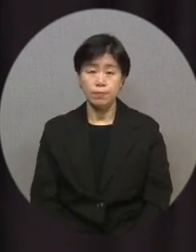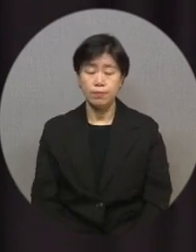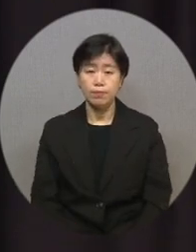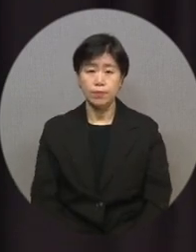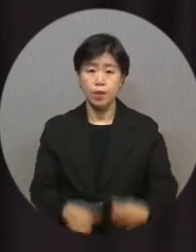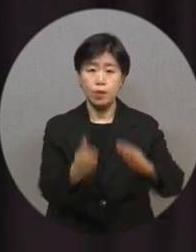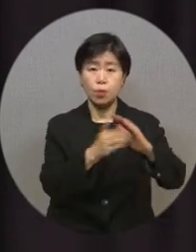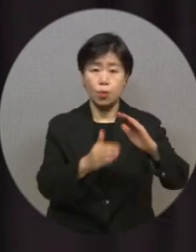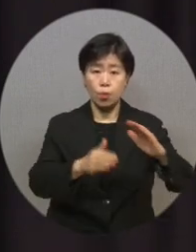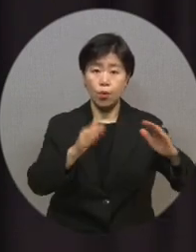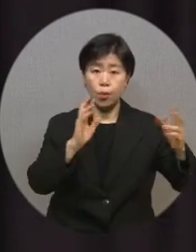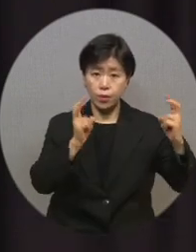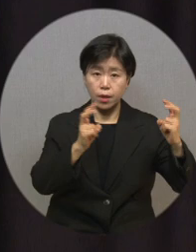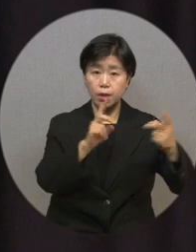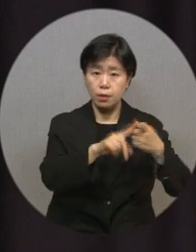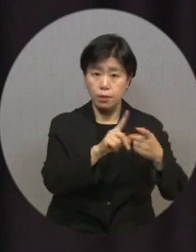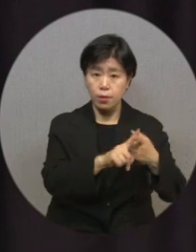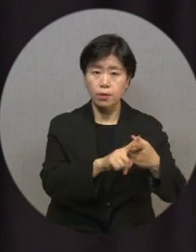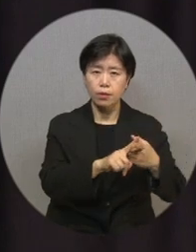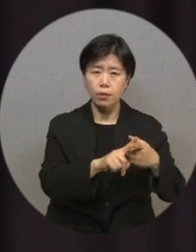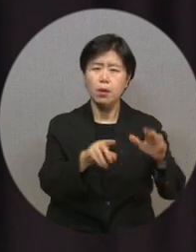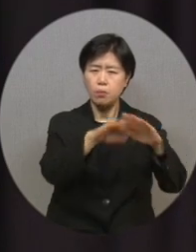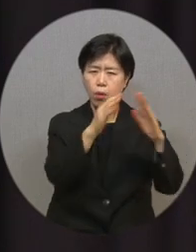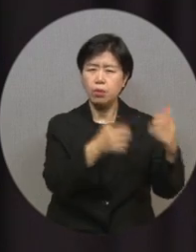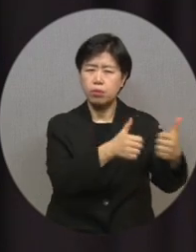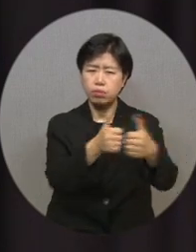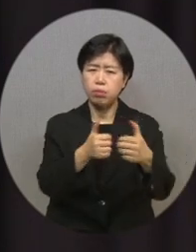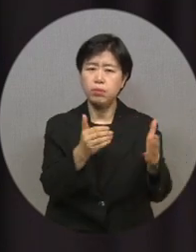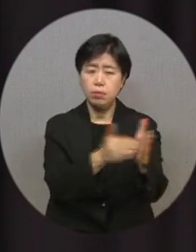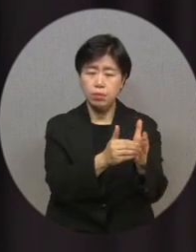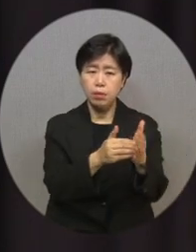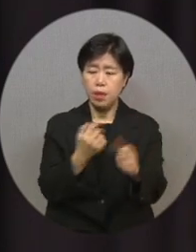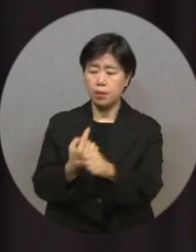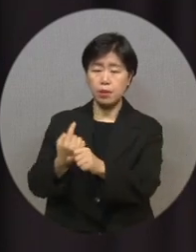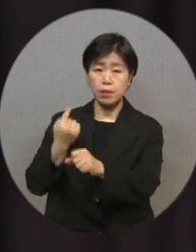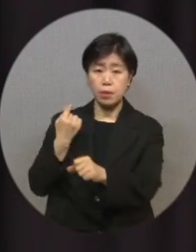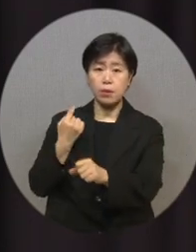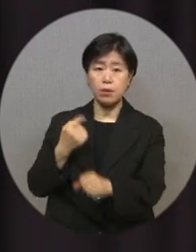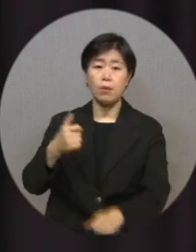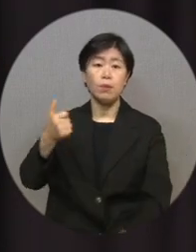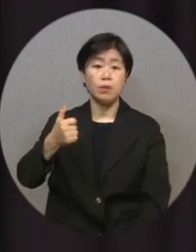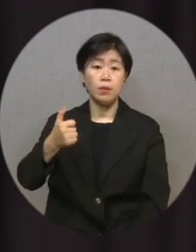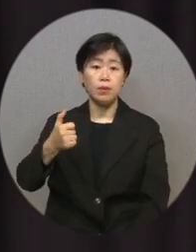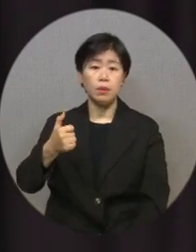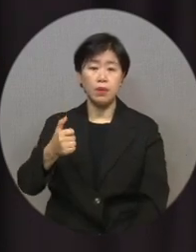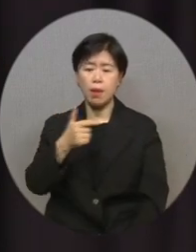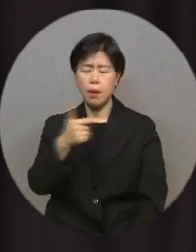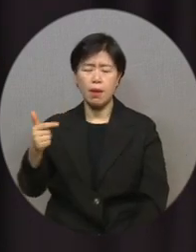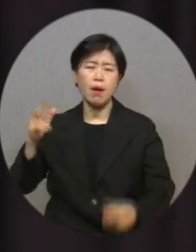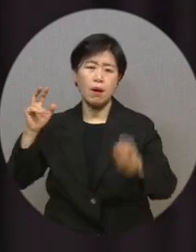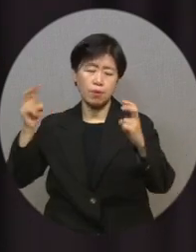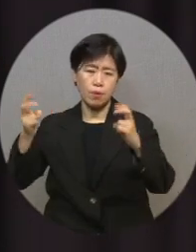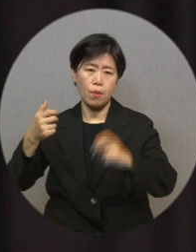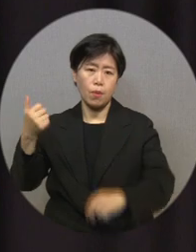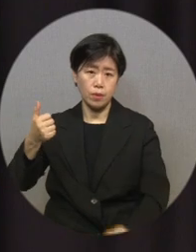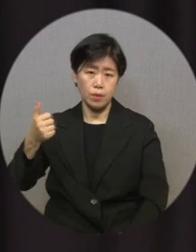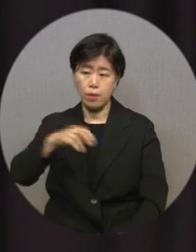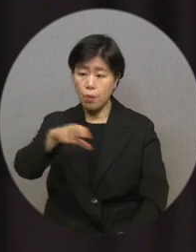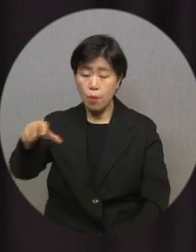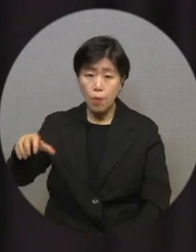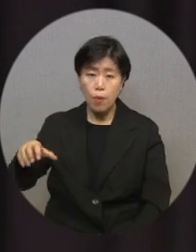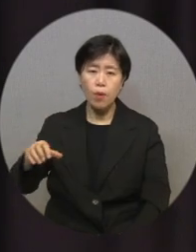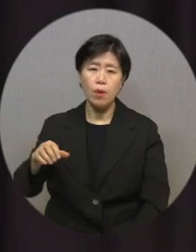끝난 상태고요 그다음에 작년에 50개의 대기업 올해는 300개의 대기업을 대상으로 고용 컨설팅을 계획되고